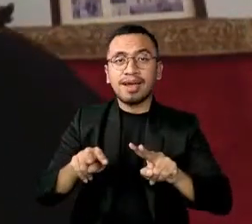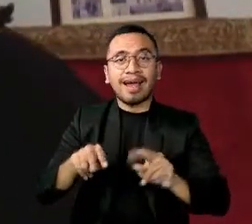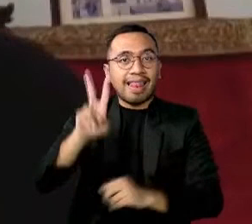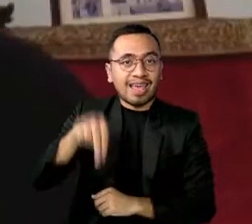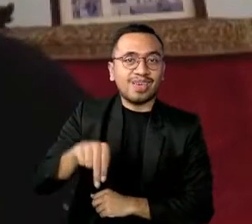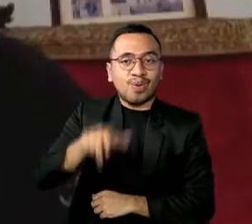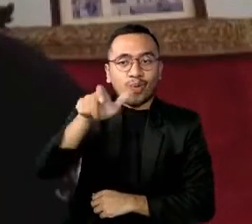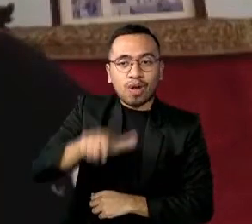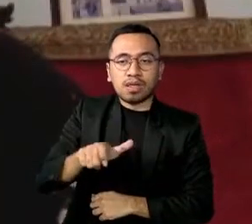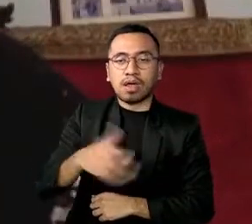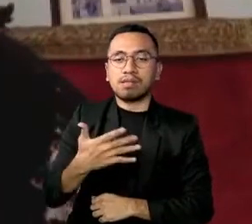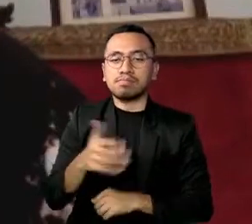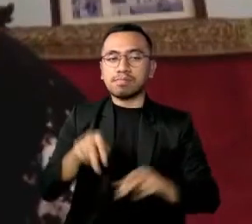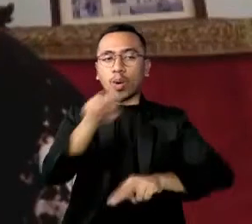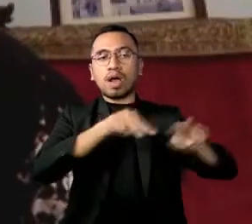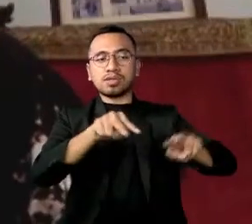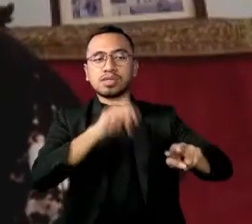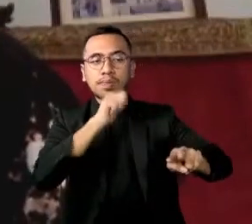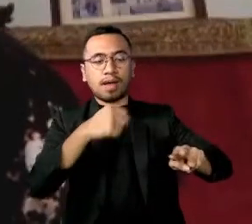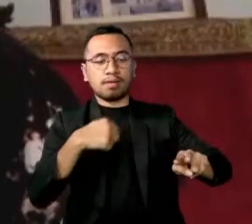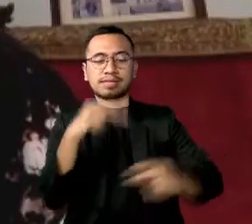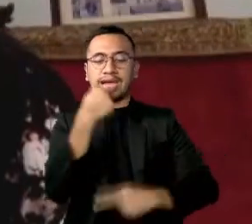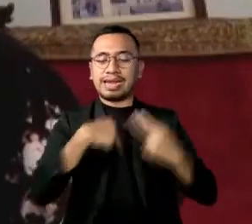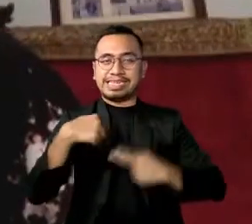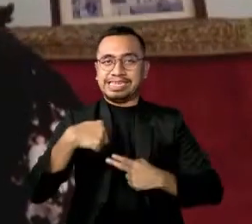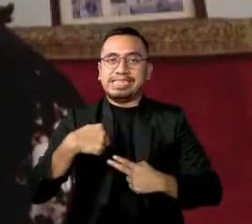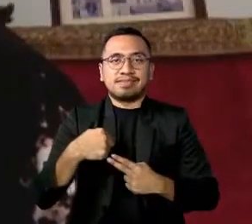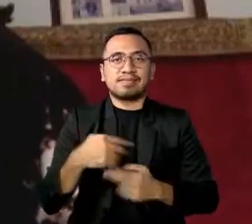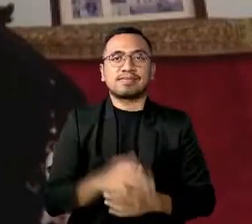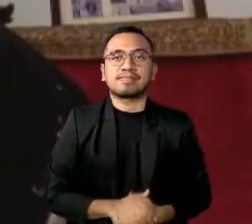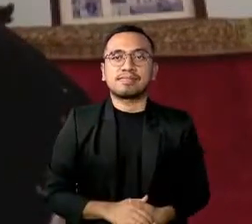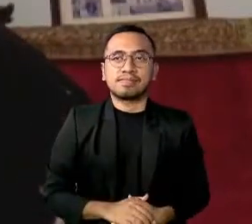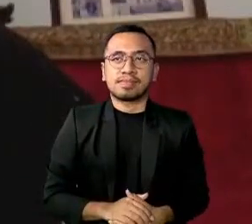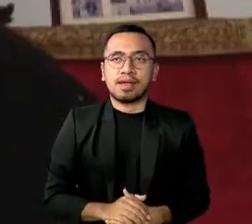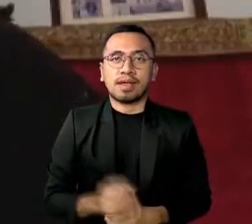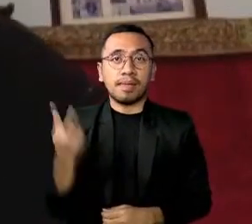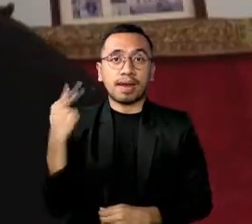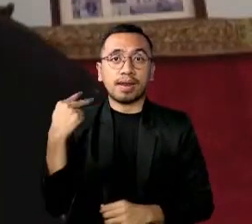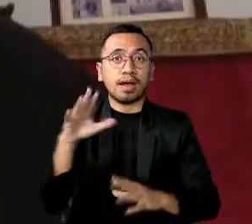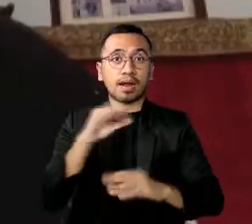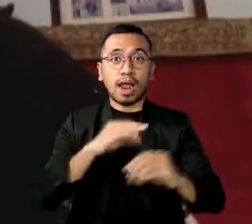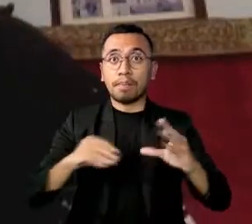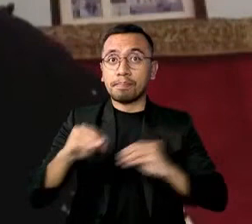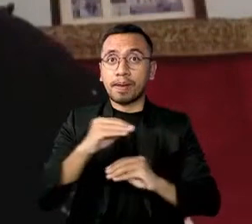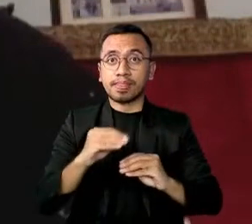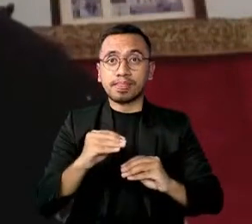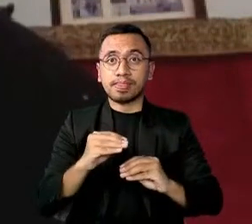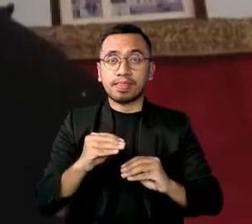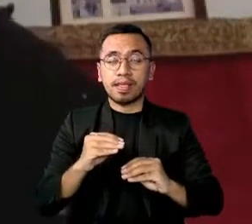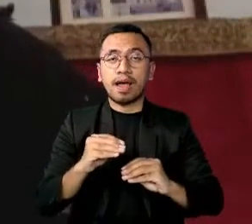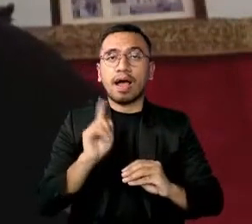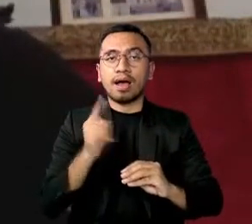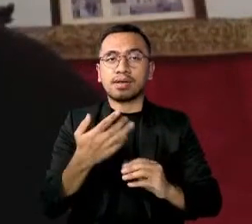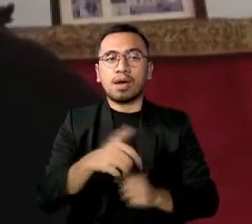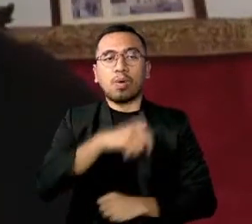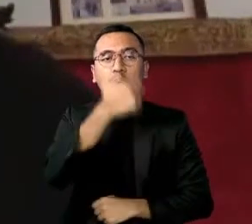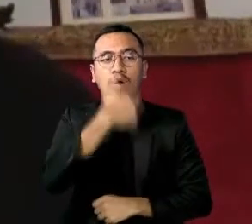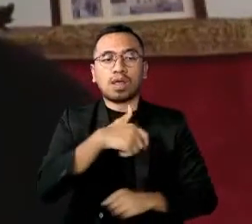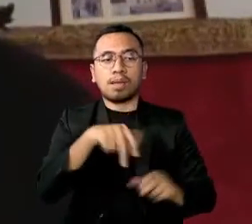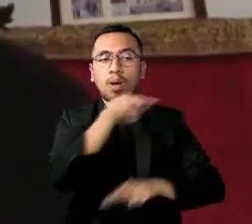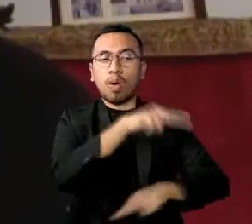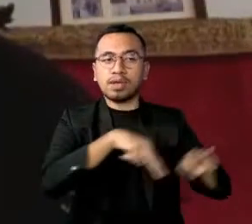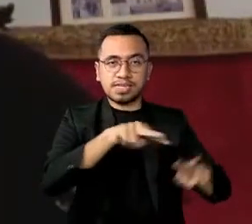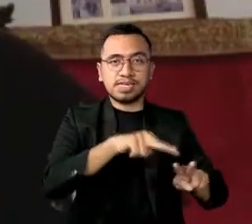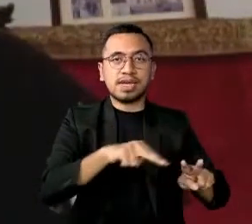threser dan dari keputusan raport rakor kemarin maka freezer ini nanti akan didampingi oleh pizza dan